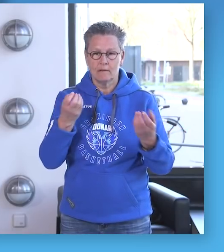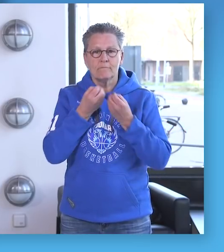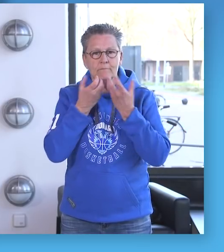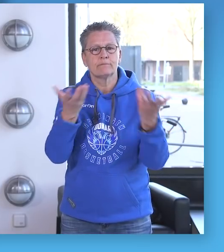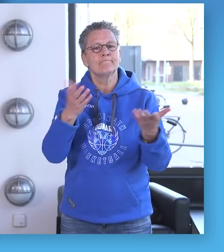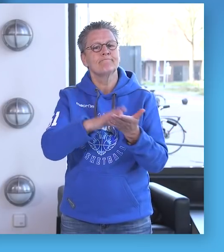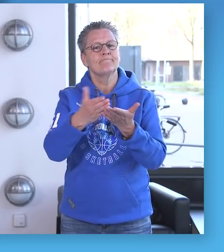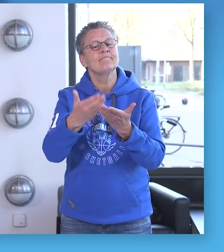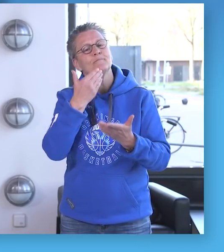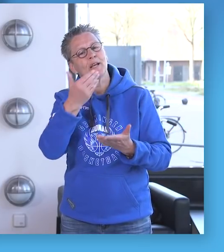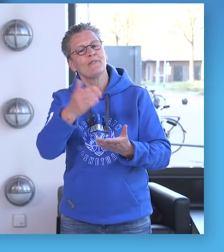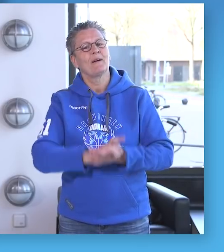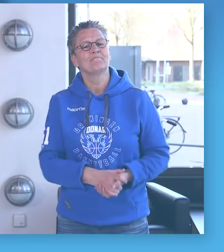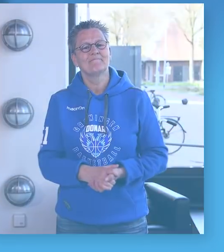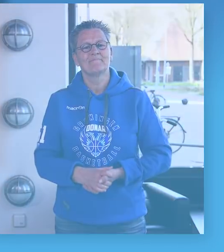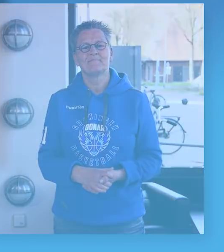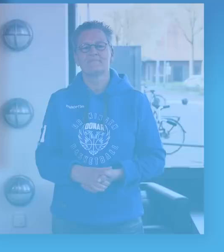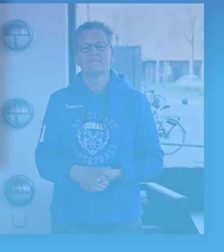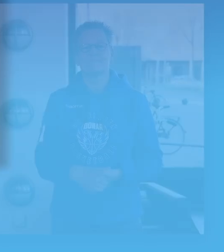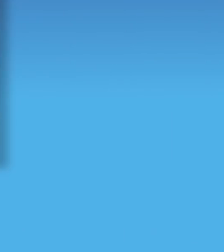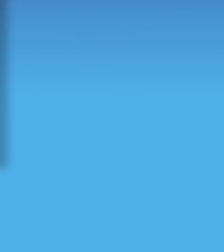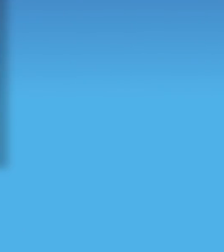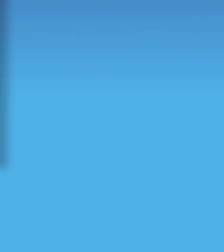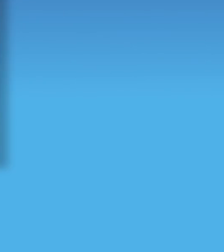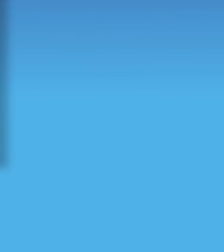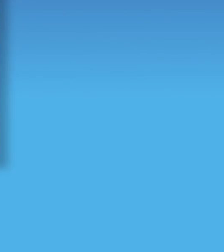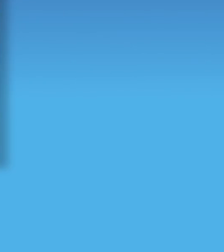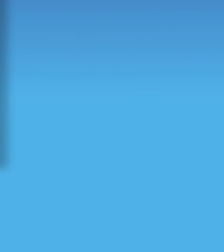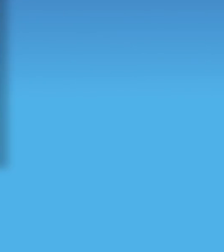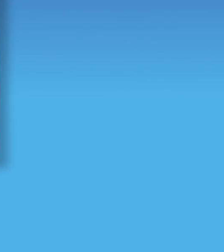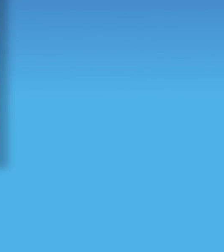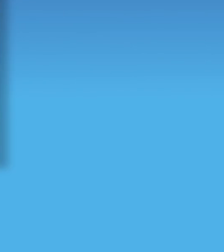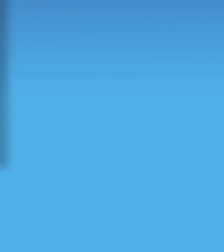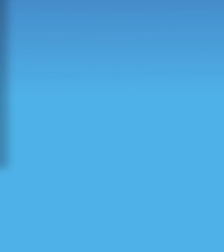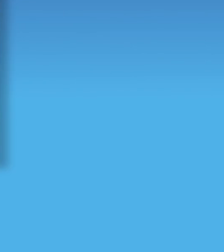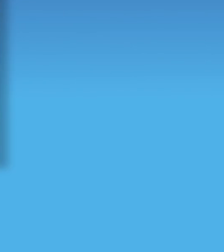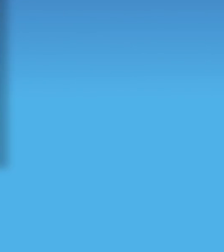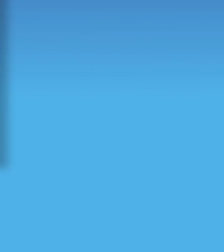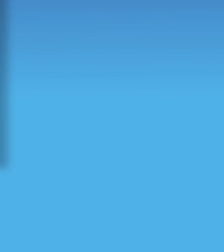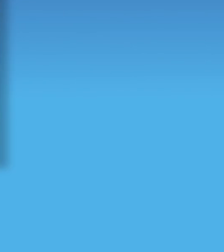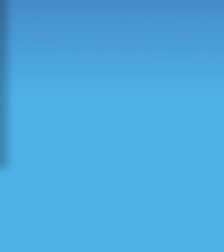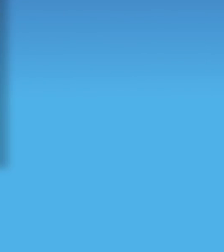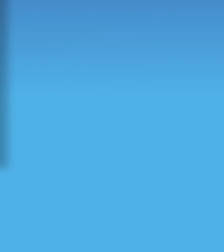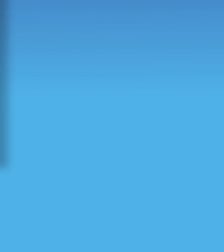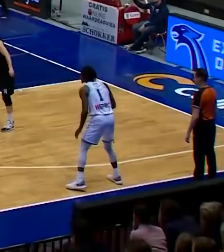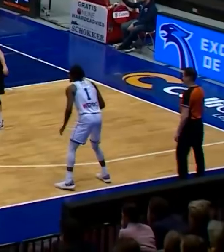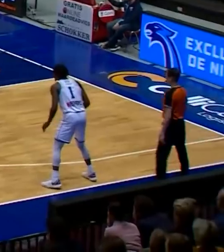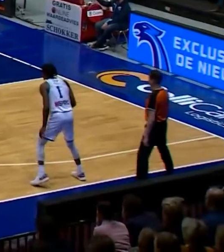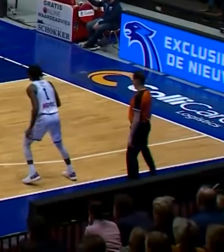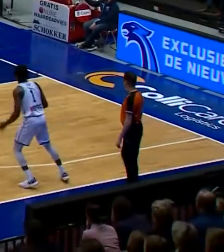goed over te brengen. Dank je wel. Tot slot, met dank aan RTV Noord laten we graag nog wat mooie beelden zien van recente